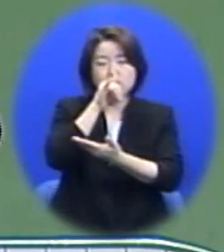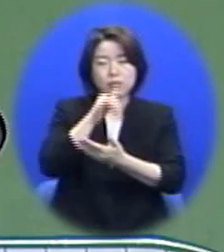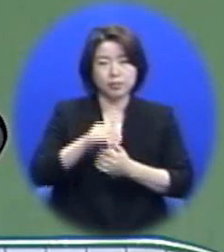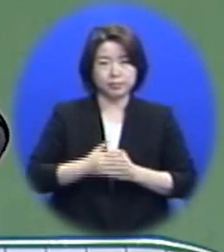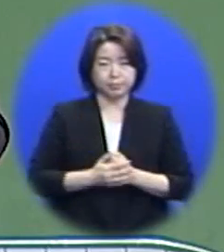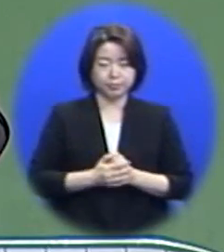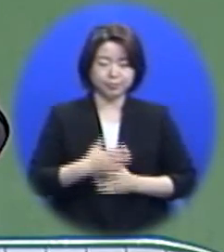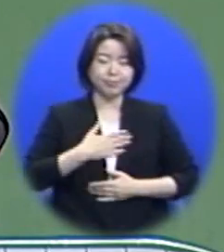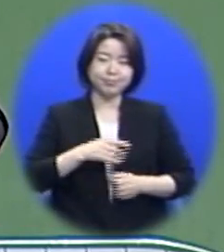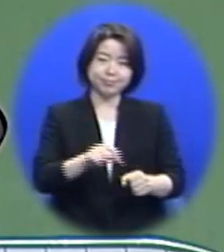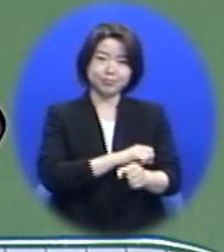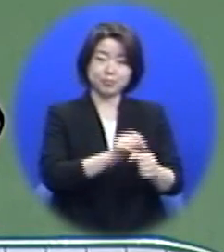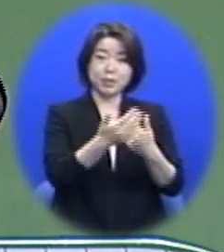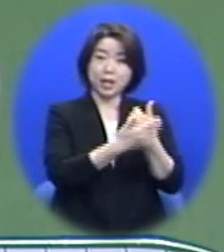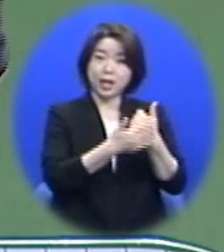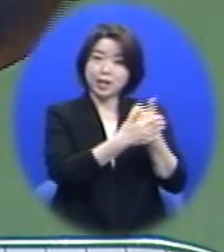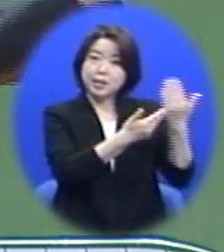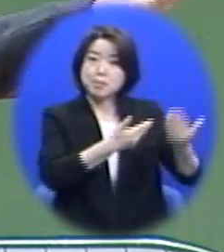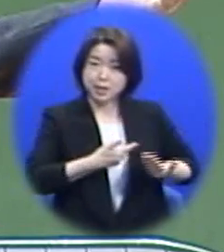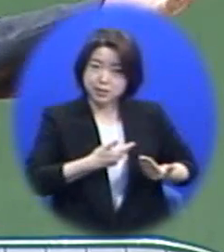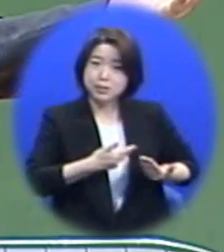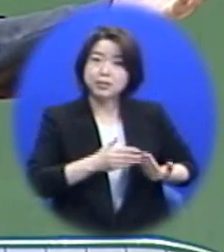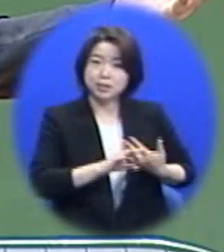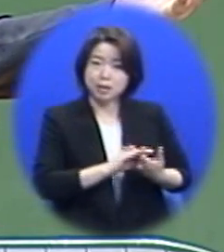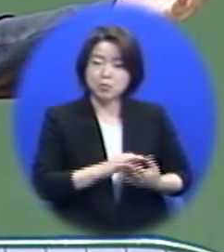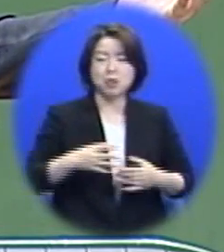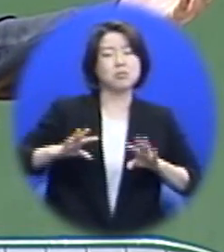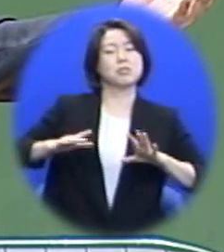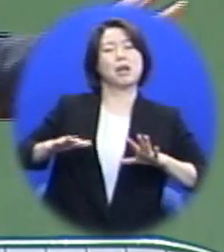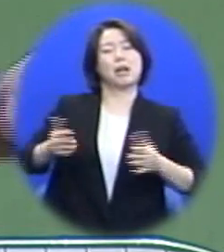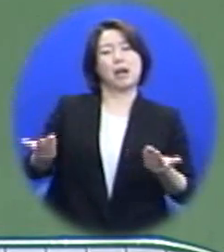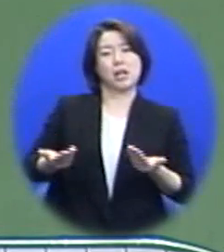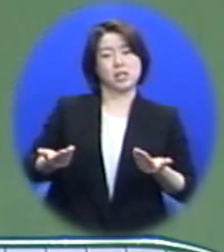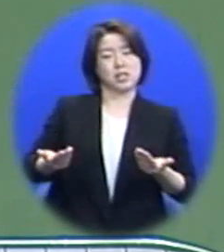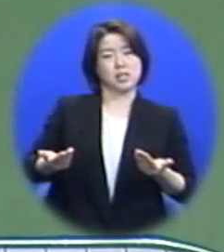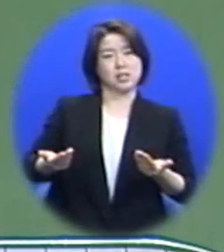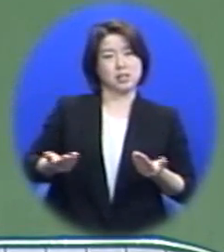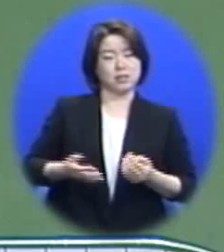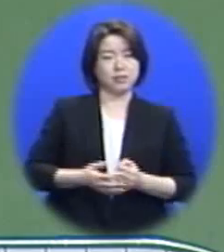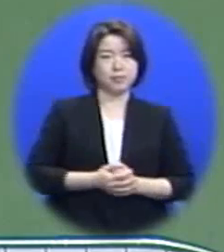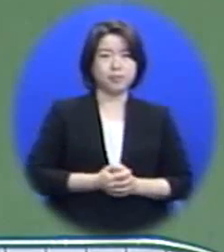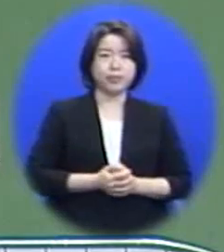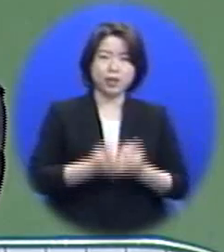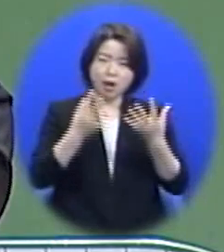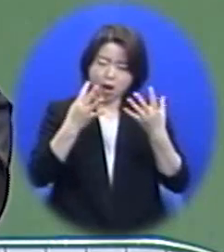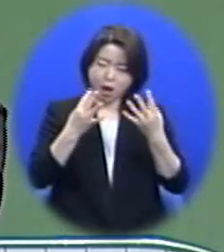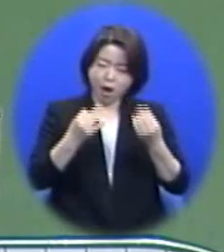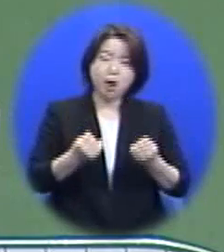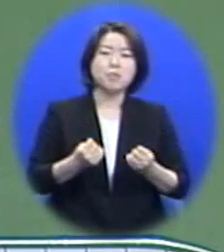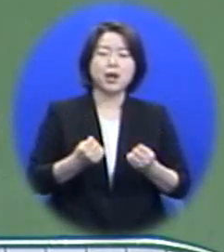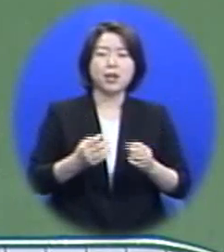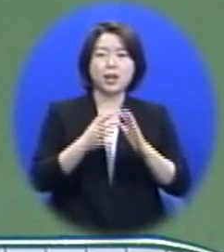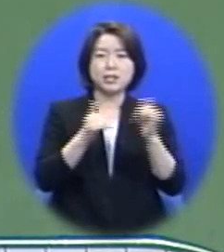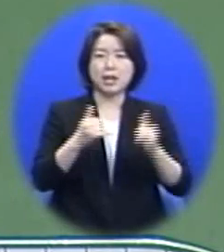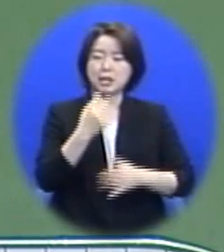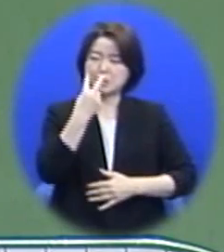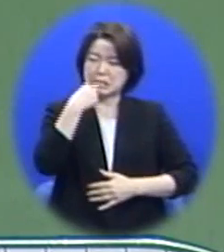내가 특혜를 받는다 자랑할 일입니다 자랑할 얼마나 사람이